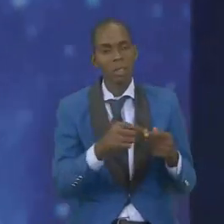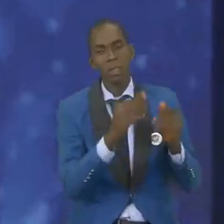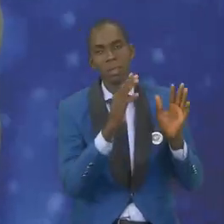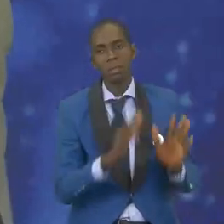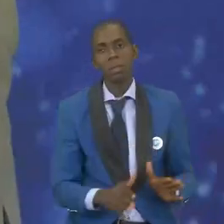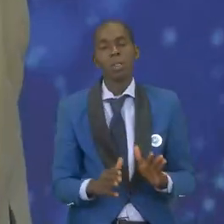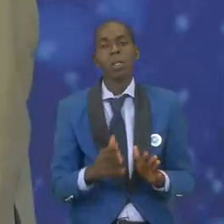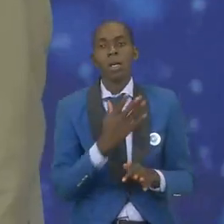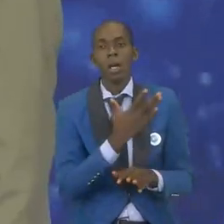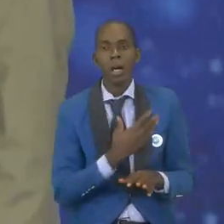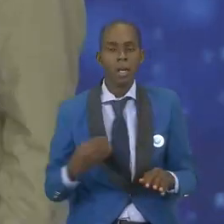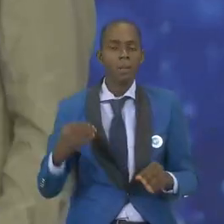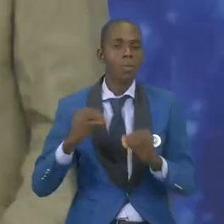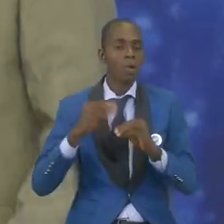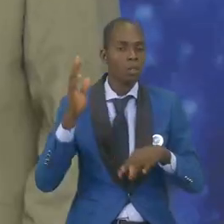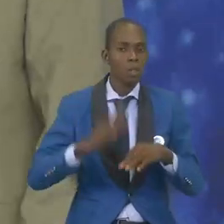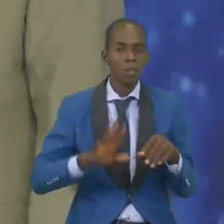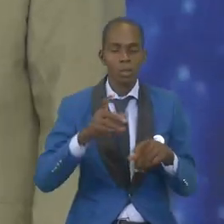plus têtu que eux.